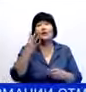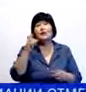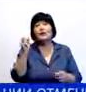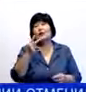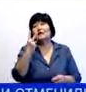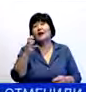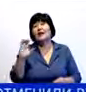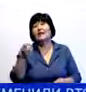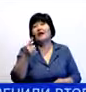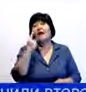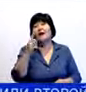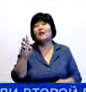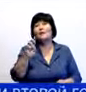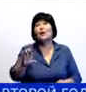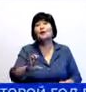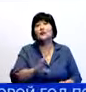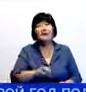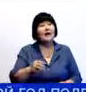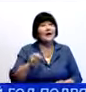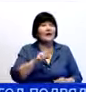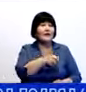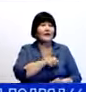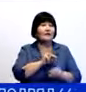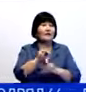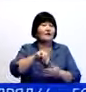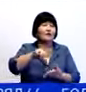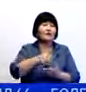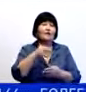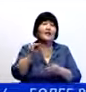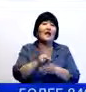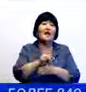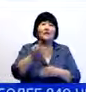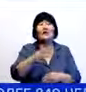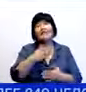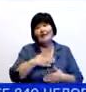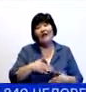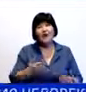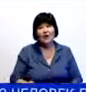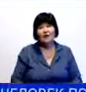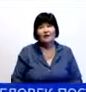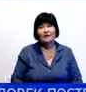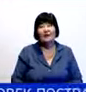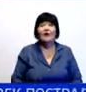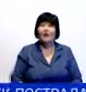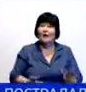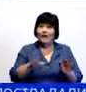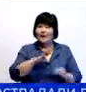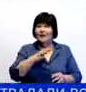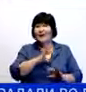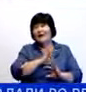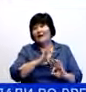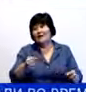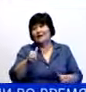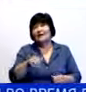2 серебра, 1 бронзовая медаль. Тренер выступлениями своих воспитанников доволен. Прошел отличный турнир, все дети